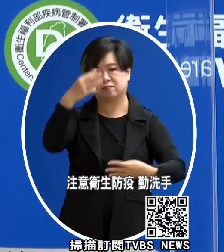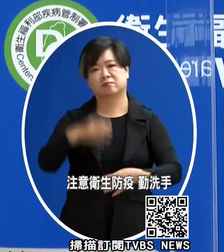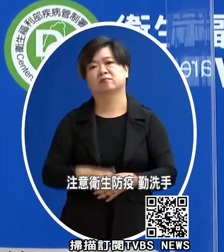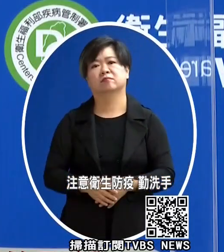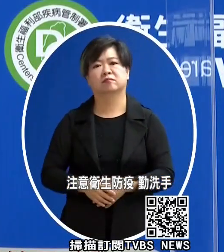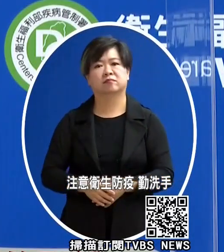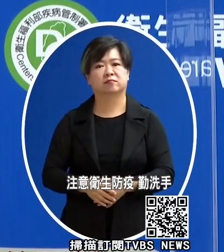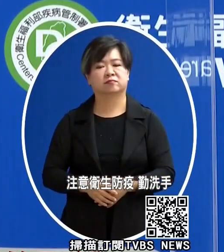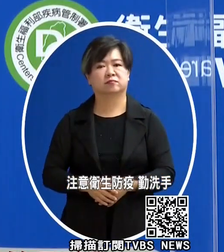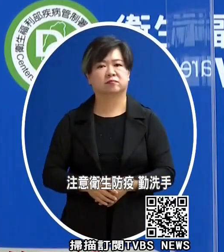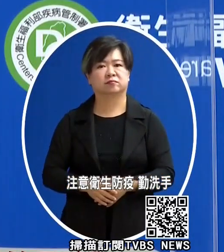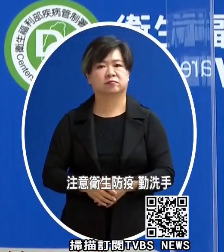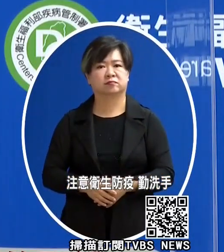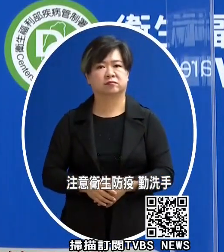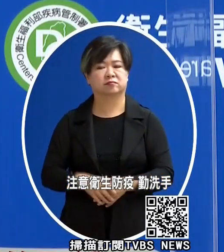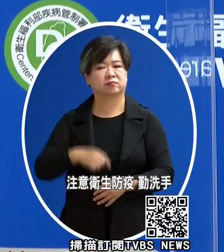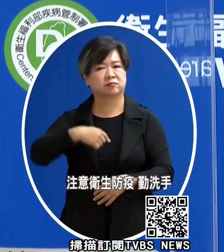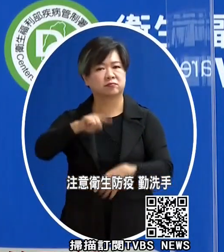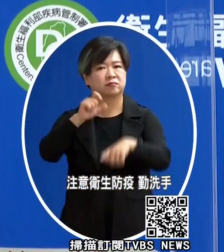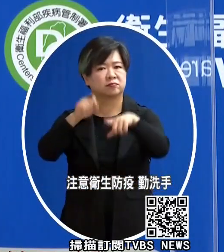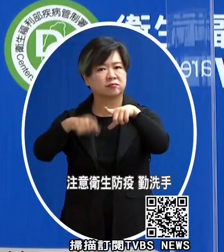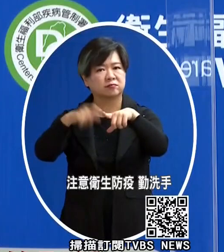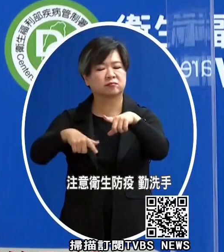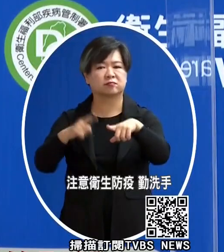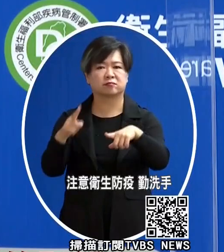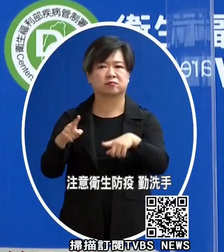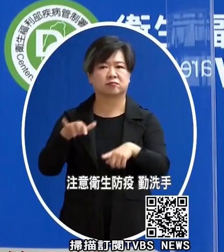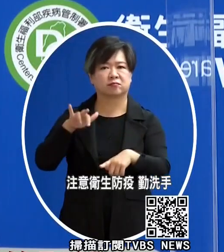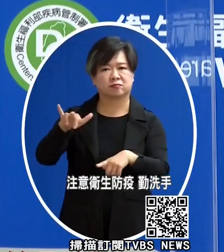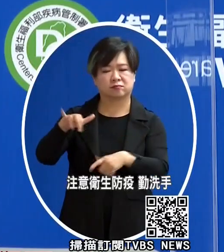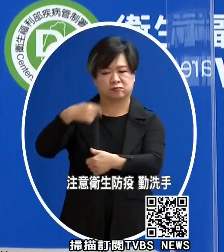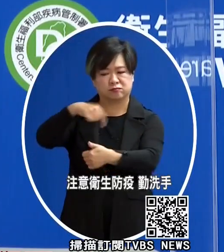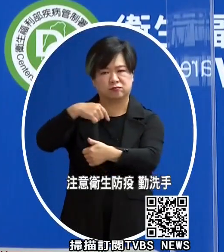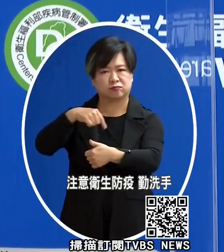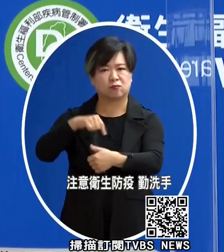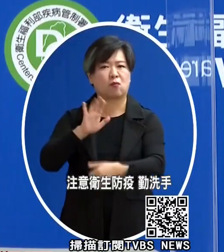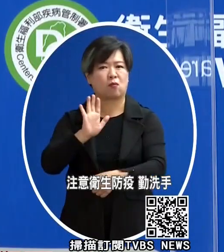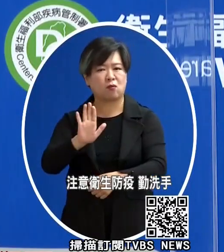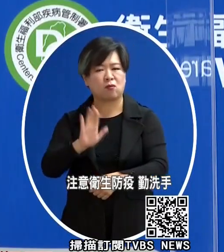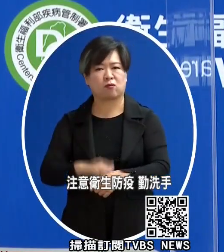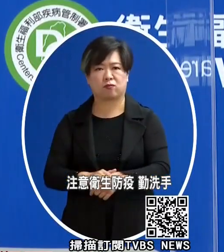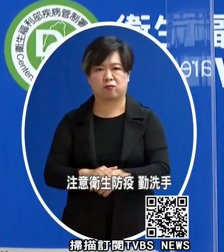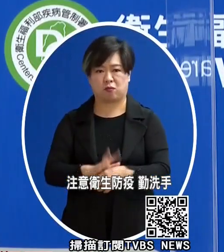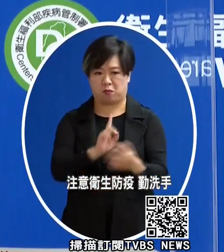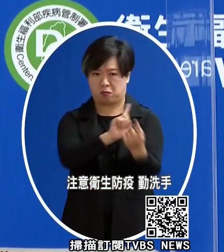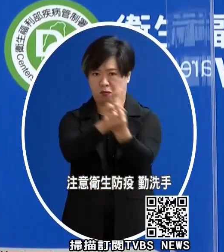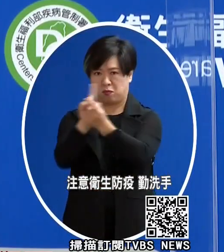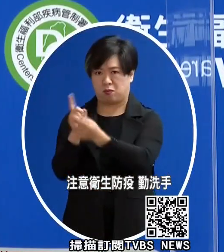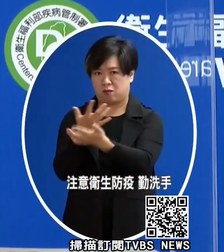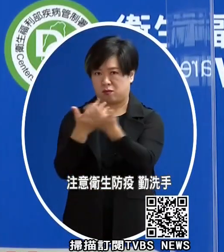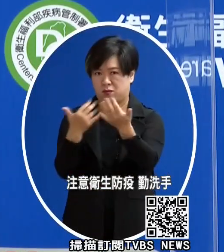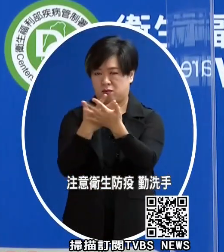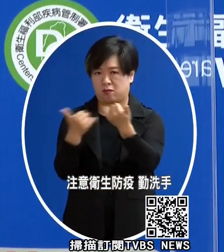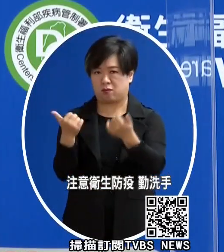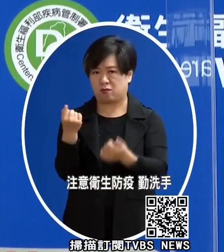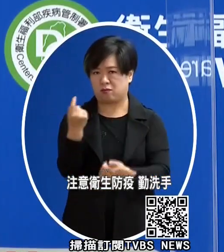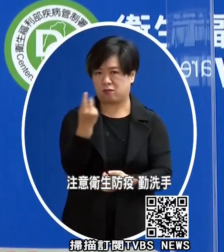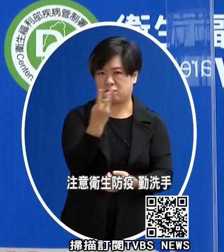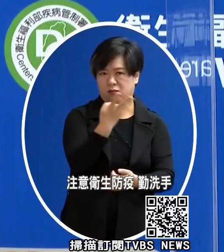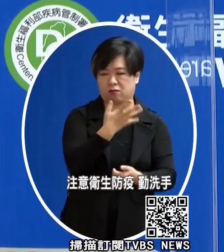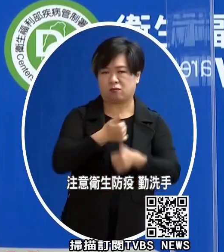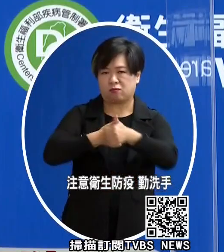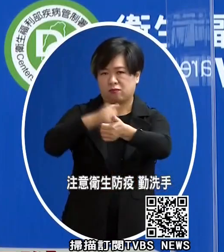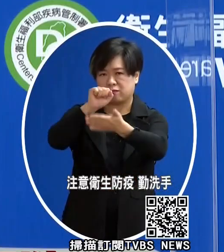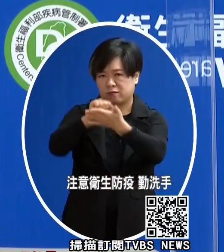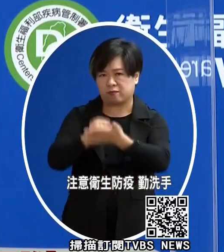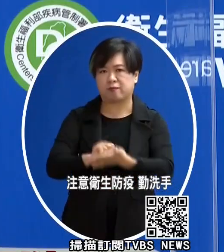到、这个到公司去做这个模拟机的训练，那相关所接触的学员我们现在都在框列